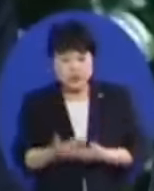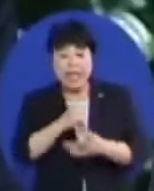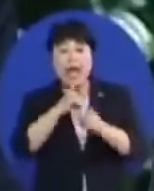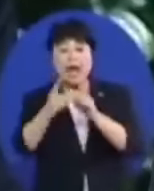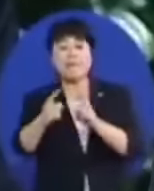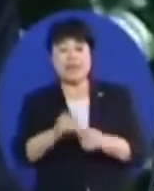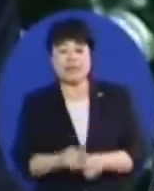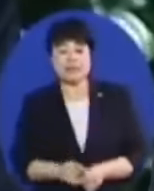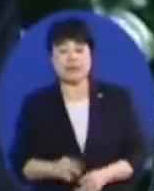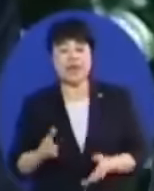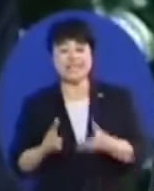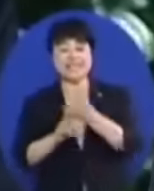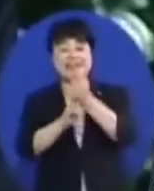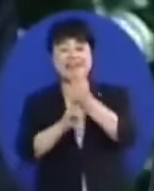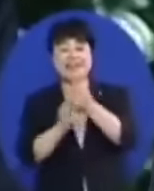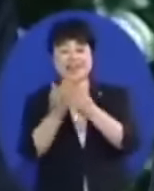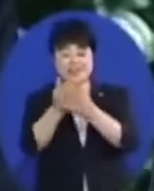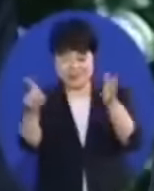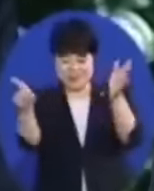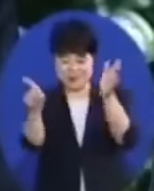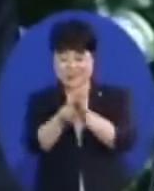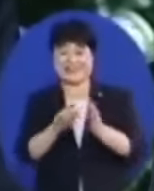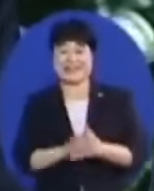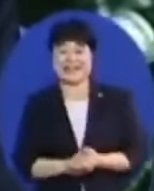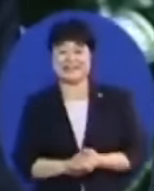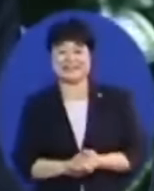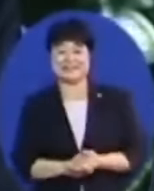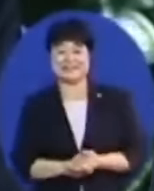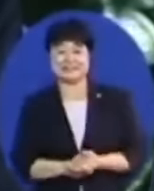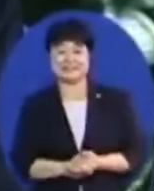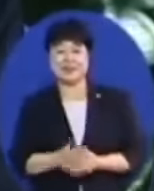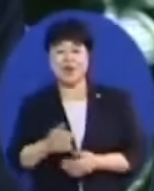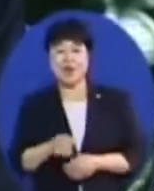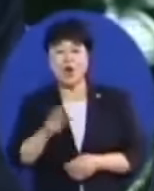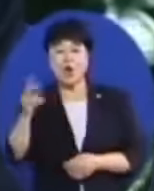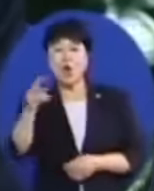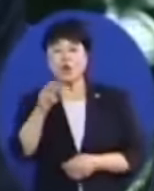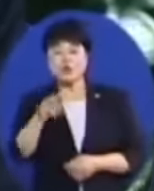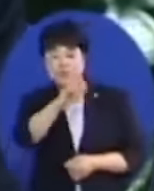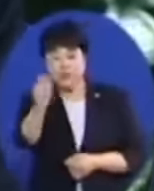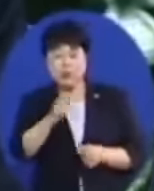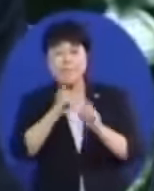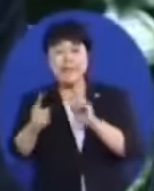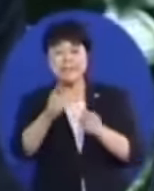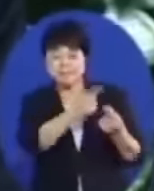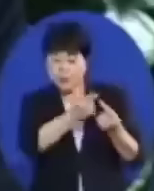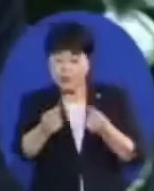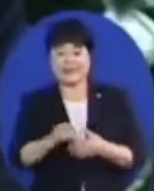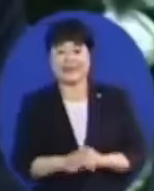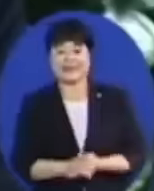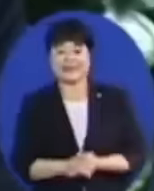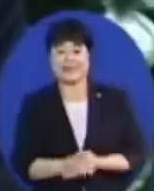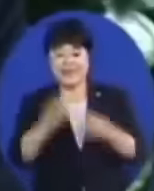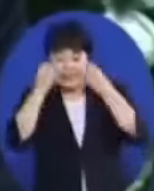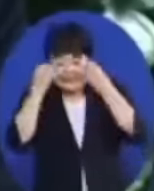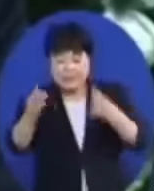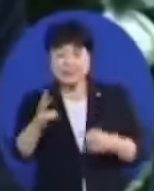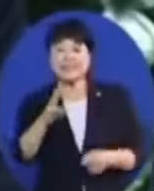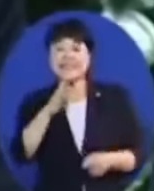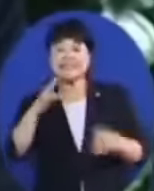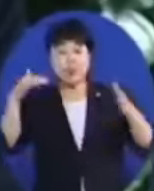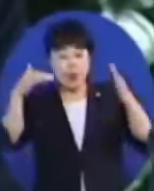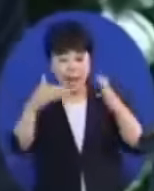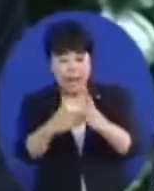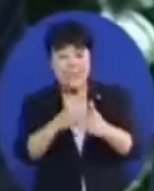말씀은 큰 기적을 이루게 되는 것입니다. 로고스는 기록된 말씀 전체를 말하기 때문에 창세기부터